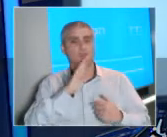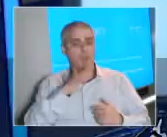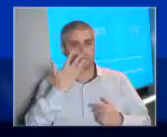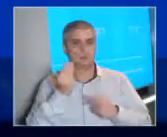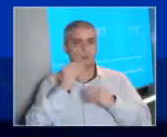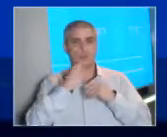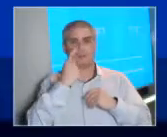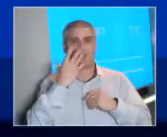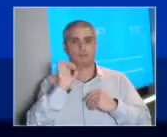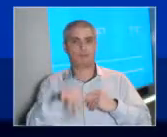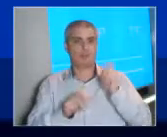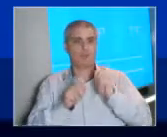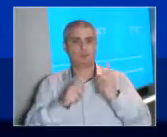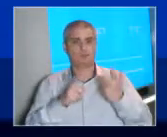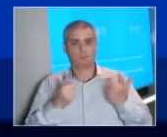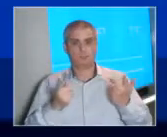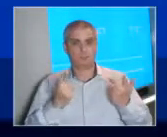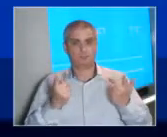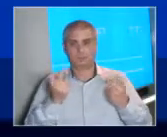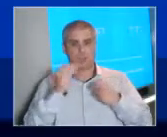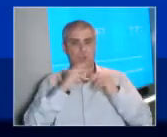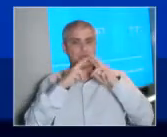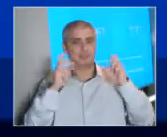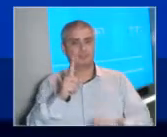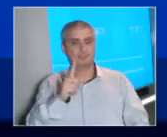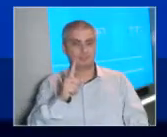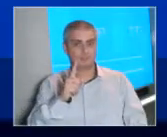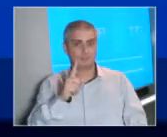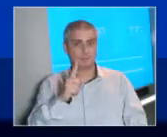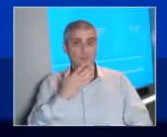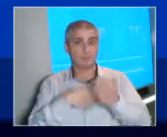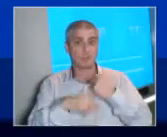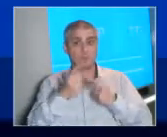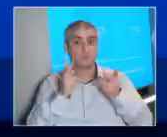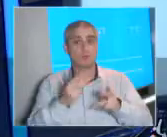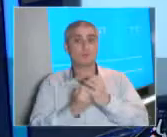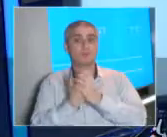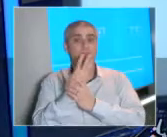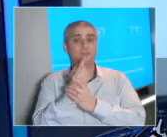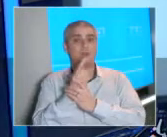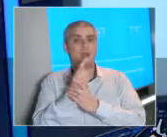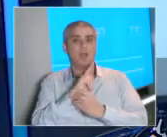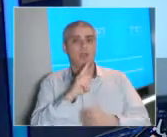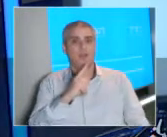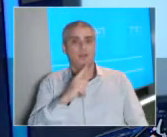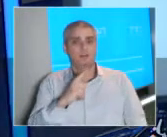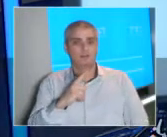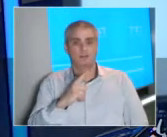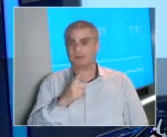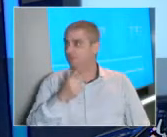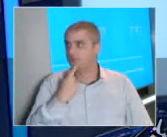שנים יש לך עוד 150,000 תושבים. זה עוד עיר, זה טוב. אגב, העולים הם פוטנציאל צמיחה, הם פוטנציאל צמיחה,